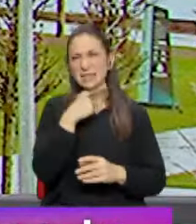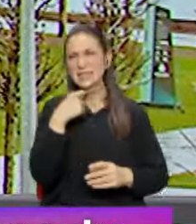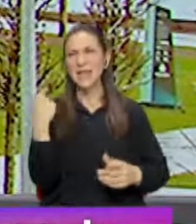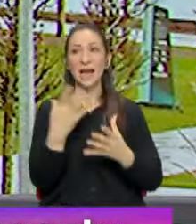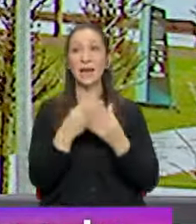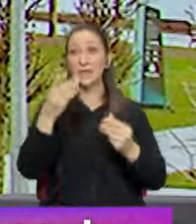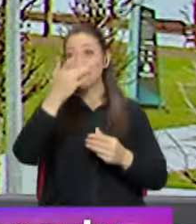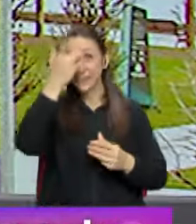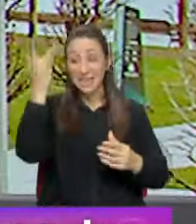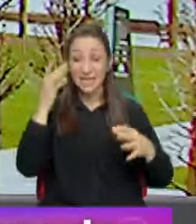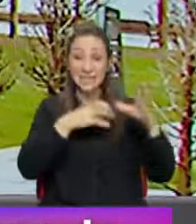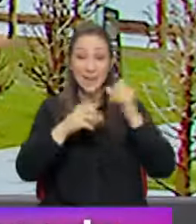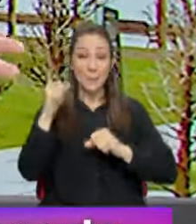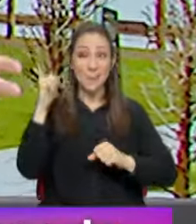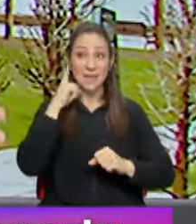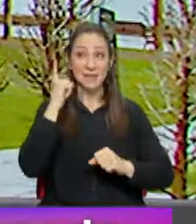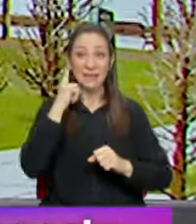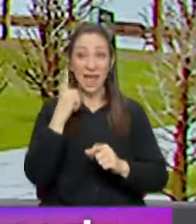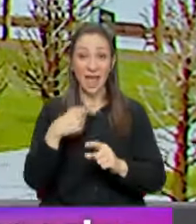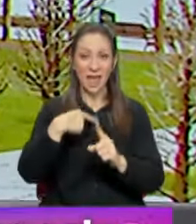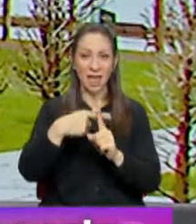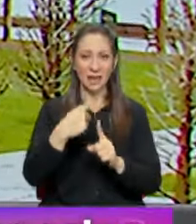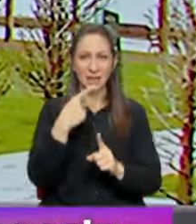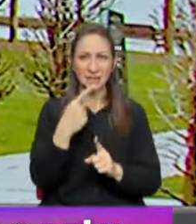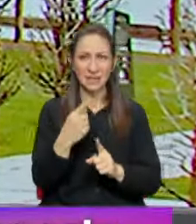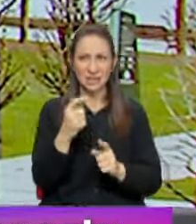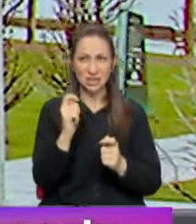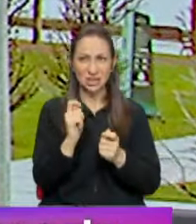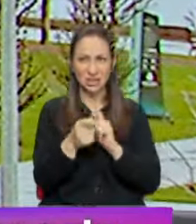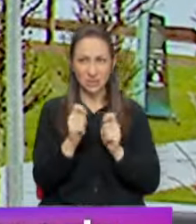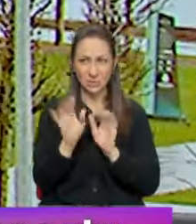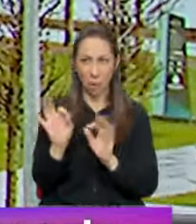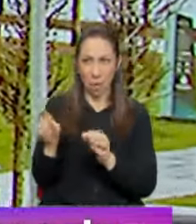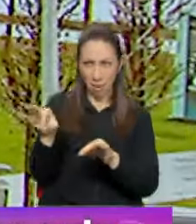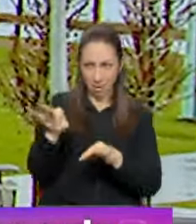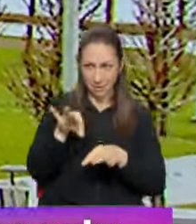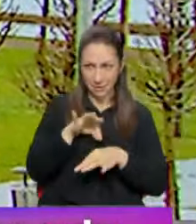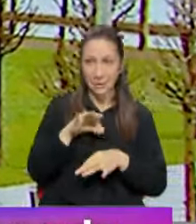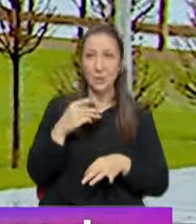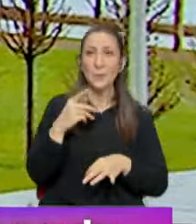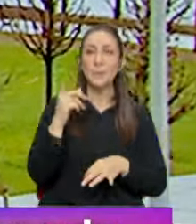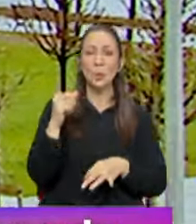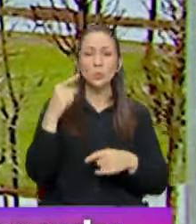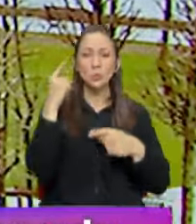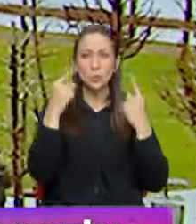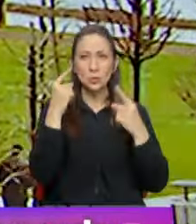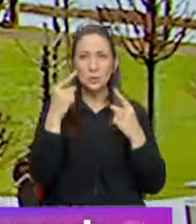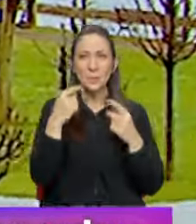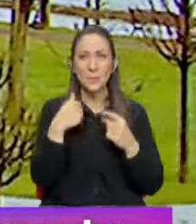kaybetmediği cehaletin gizemli prestijini ekler dediği çevirisini bu şekilde yaptı. O